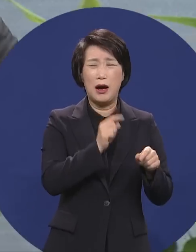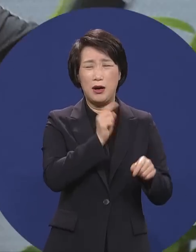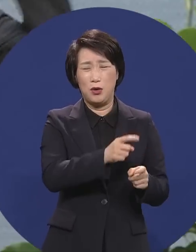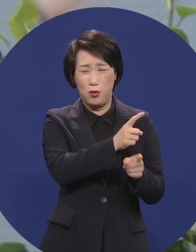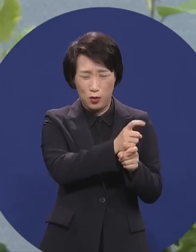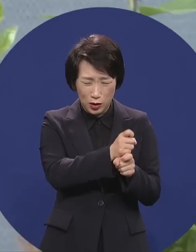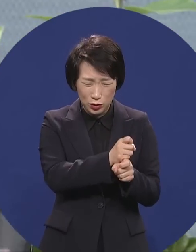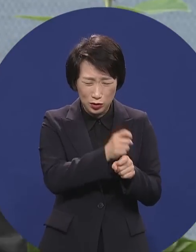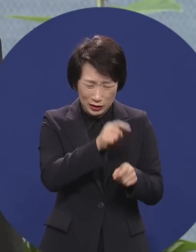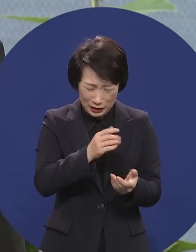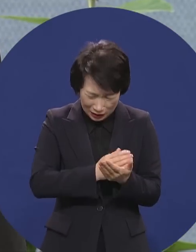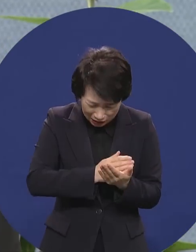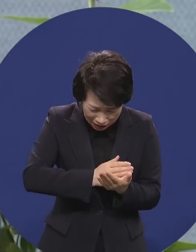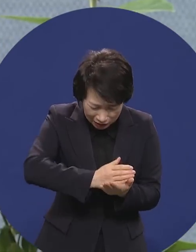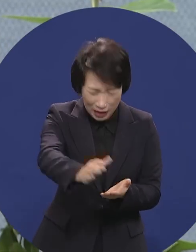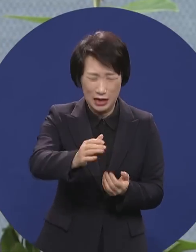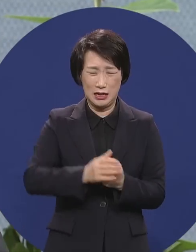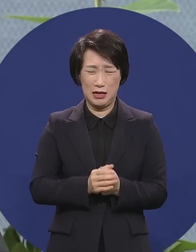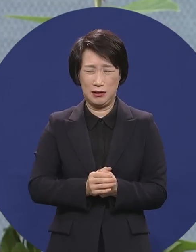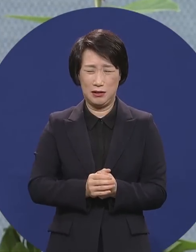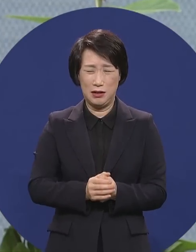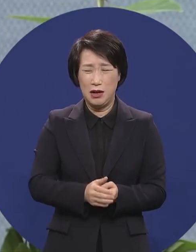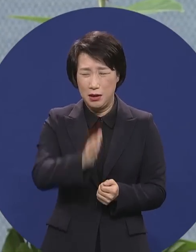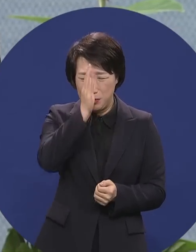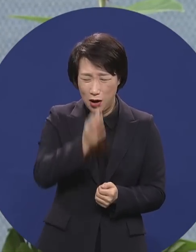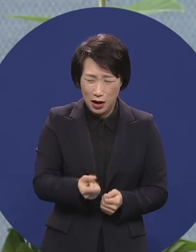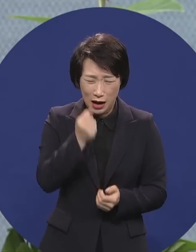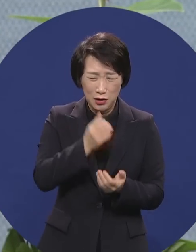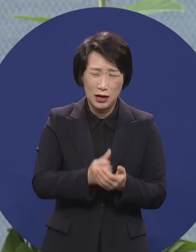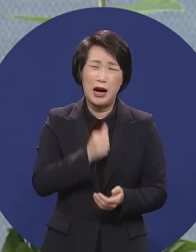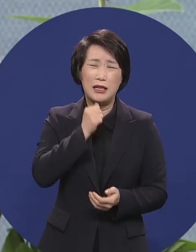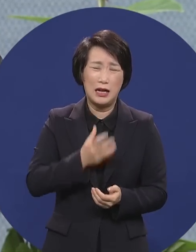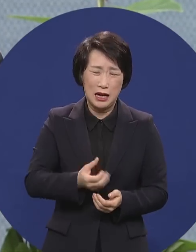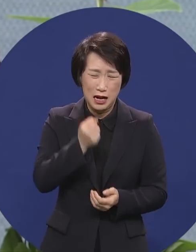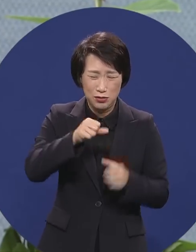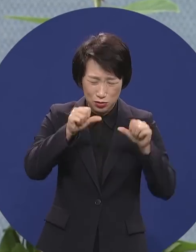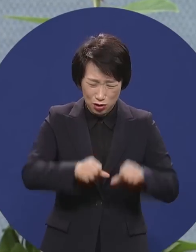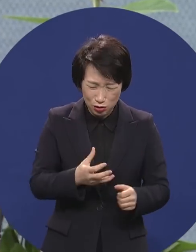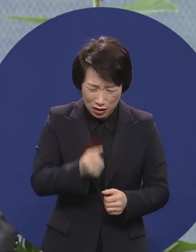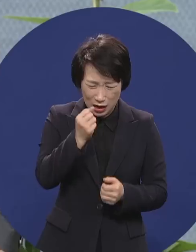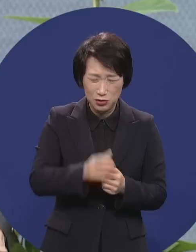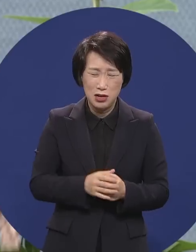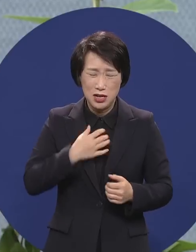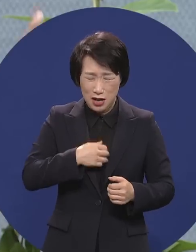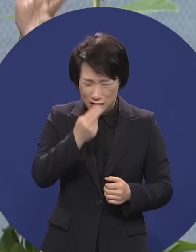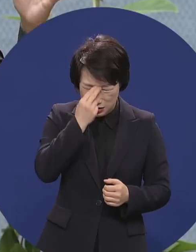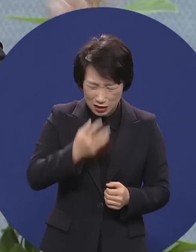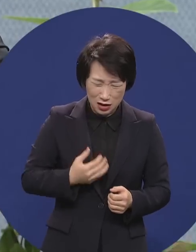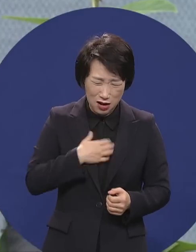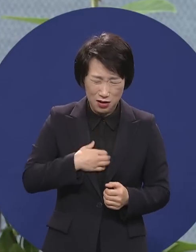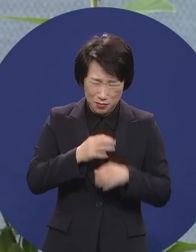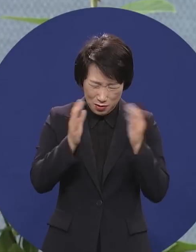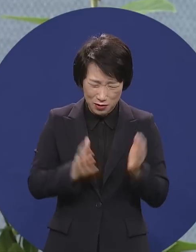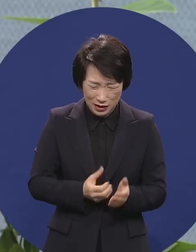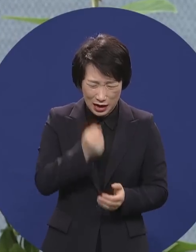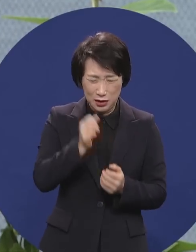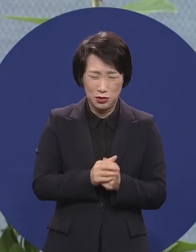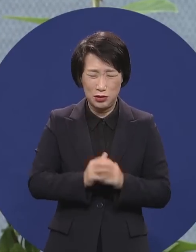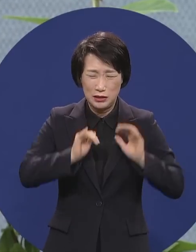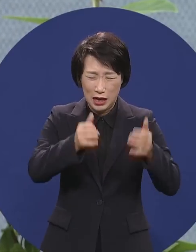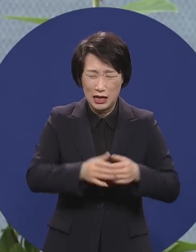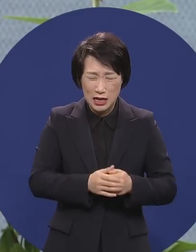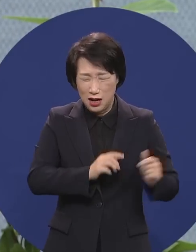자여, 너는 떠나가라. 질병 들고 가난 들고 저주 들고 염려 근심 걱정 들고